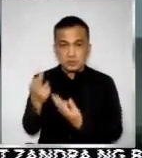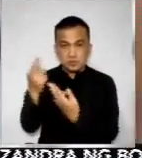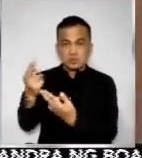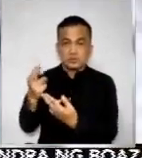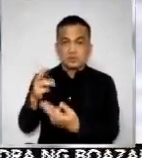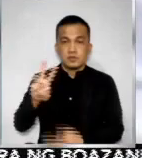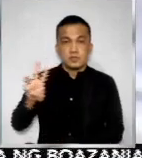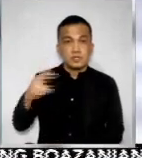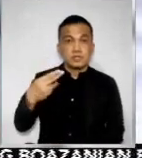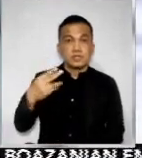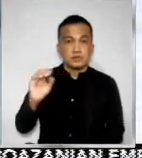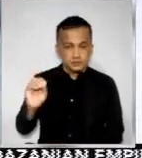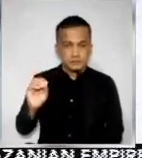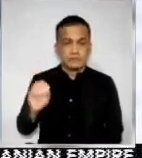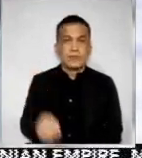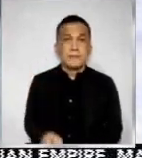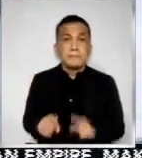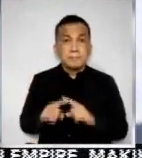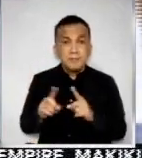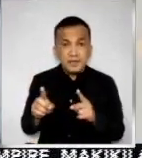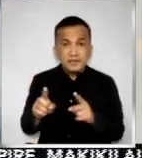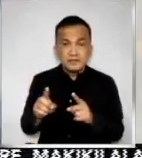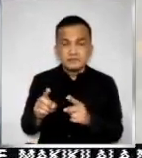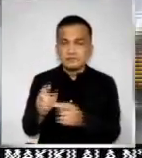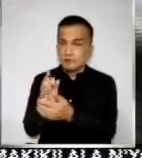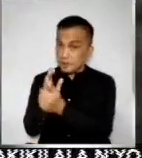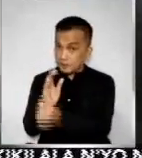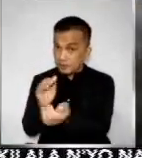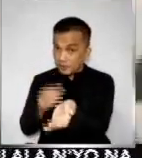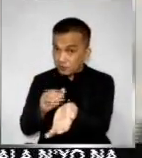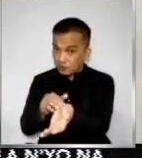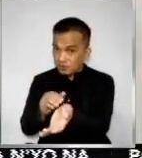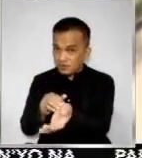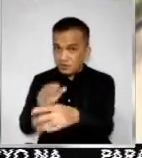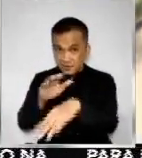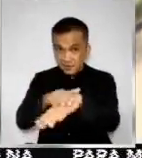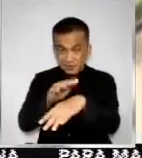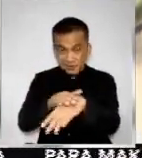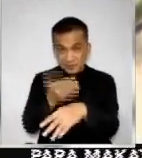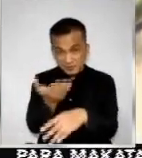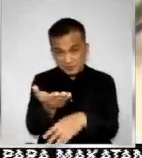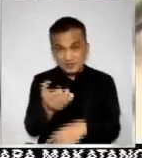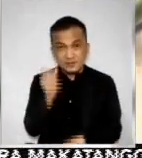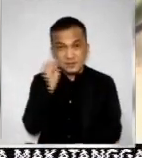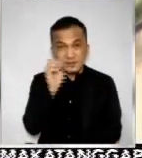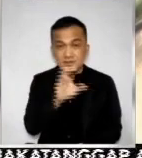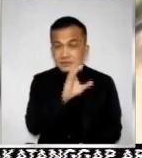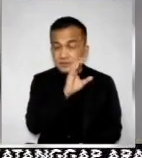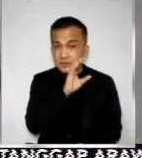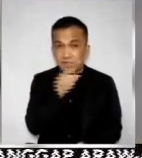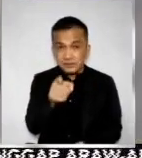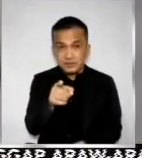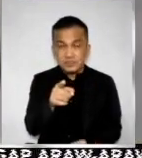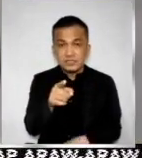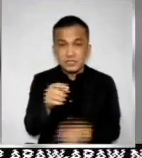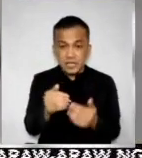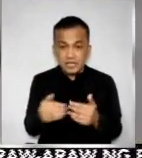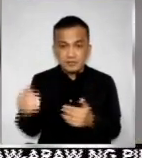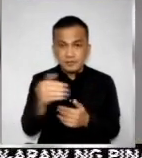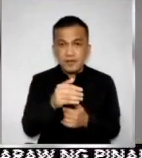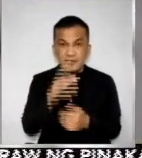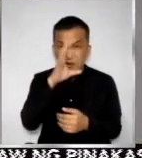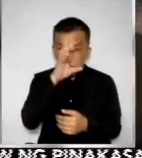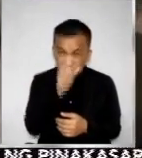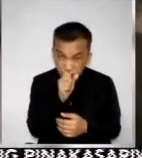Organization. Pero ang mga eksperto, pinapayuhan ang mga senior citizen, lalo na ang nasa advanced age, na kumonsulta muna